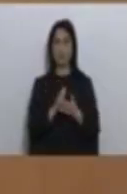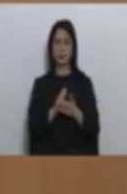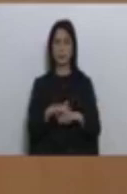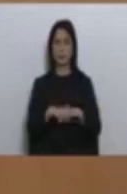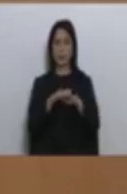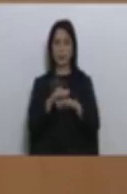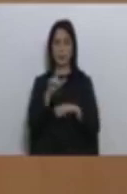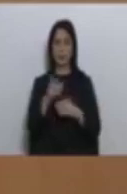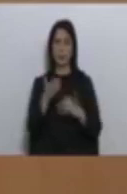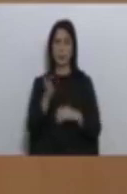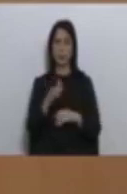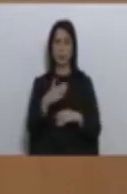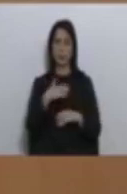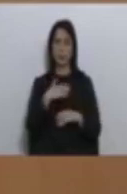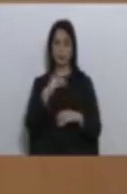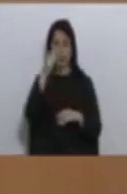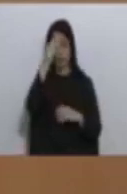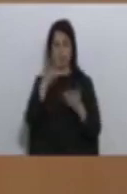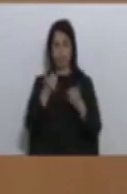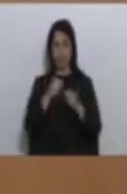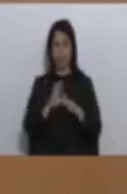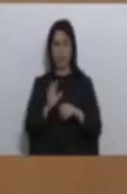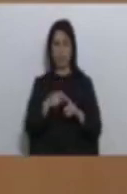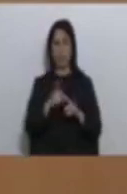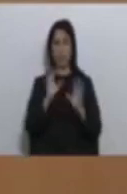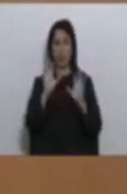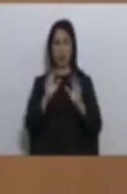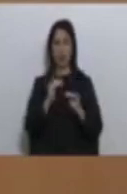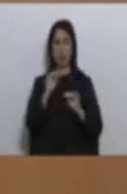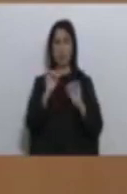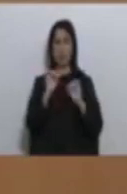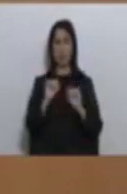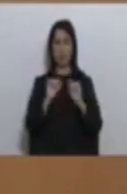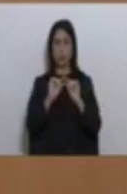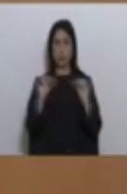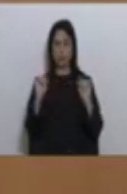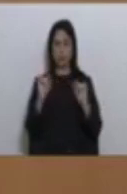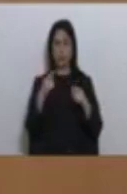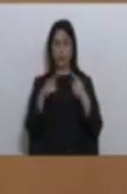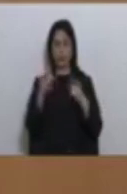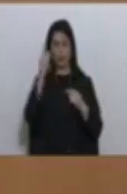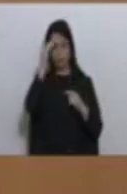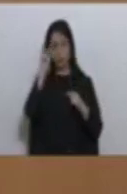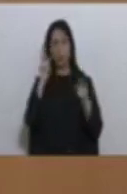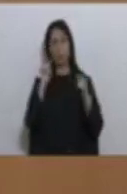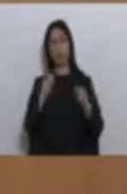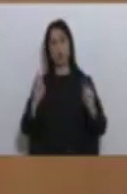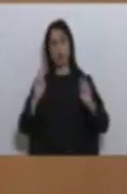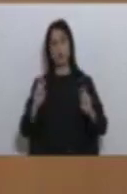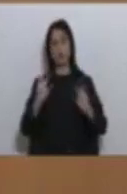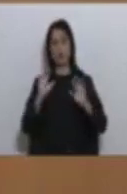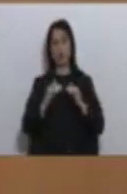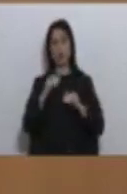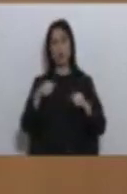მომიტინგეები, რომლებიც თუნდაც ჩვენას არ იზიარებენ, ეს არის კონსტიტუციით დაცული უფლება, რომ განსხვავებული აზრი და პროტესტის